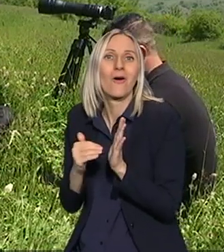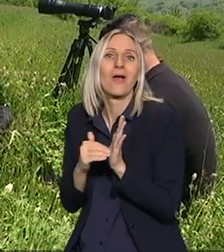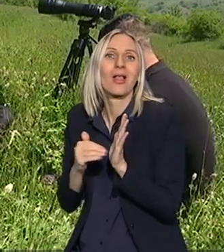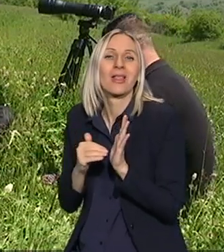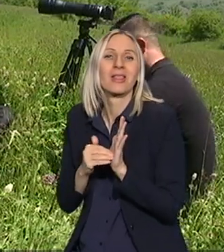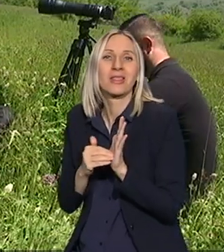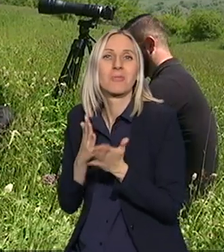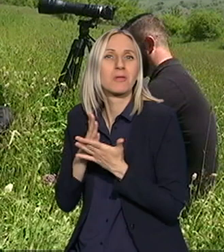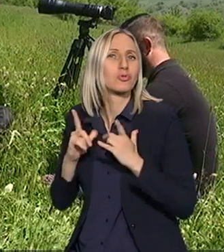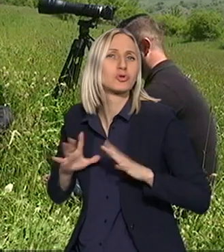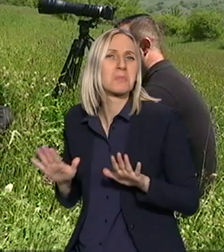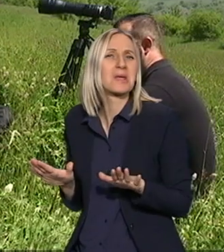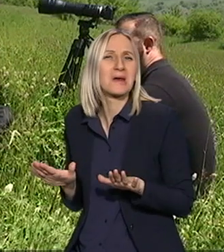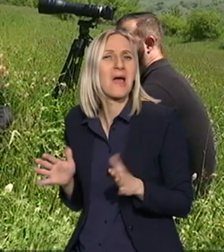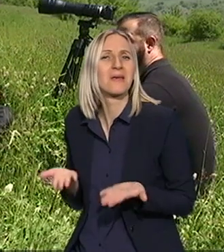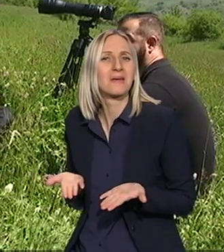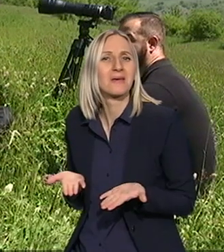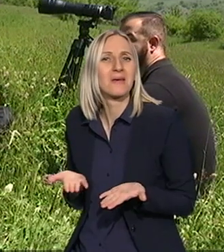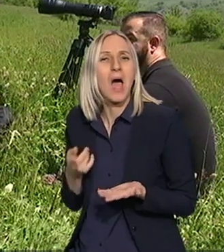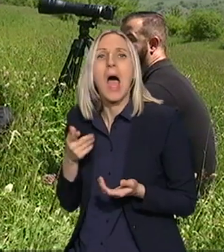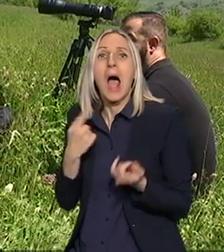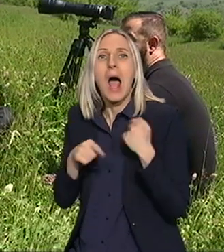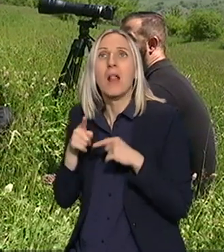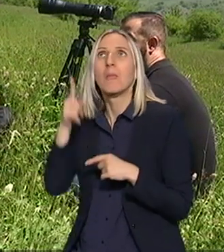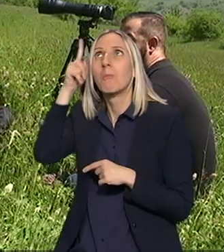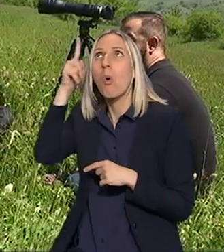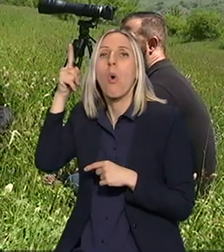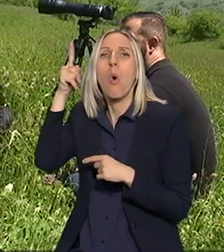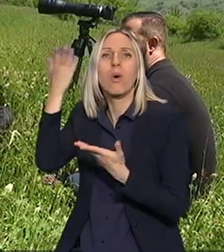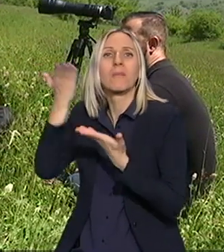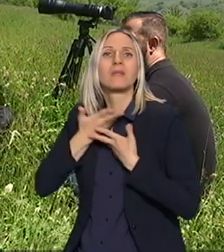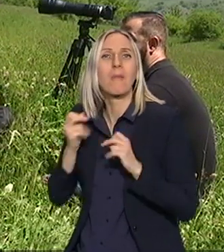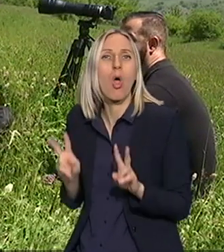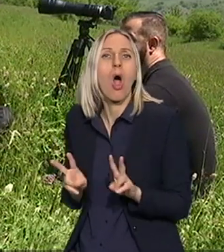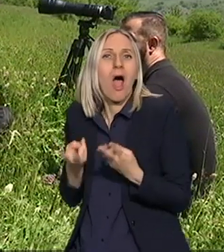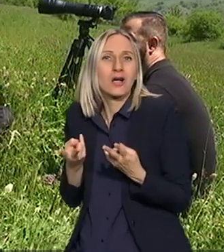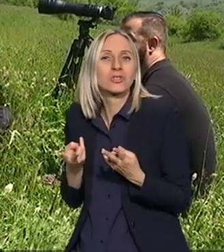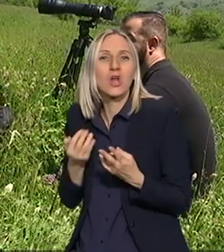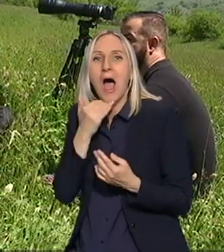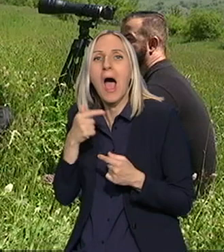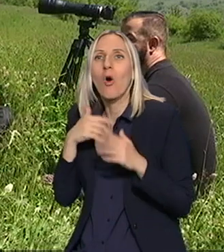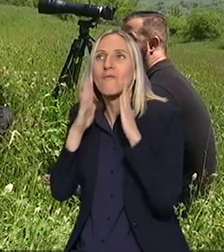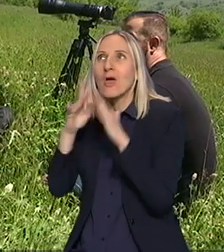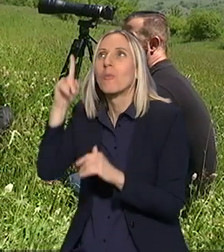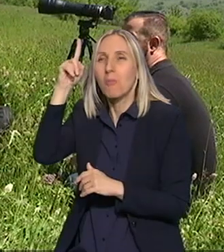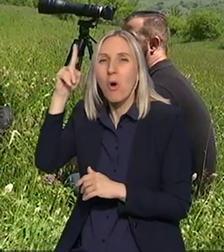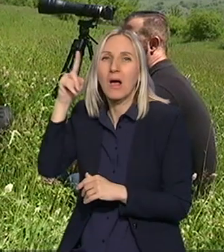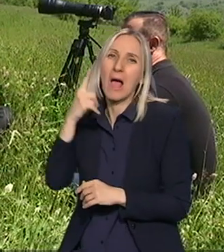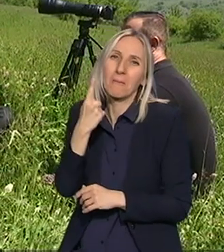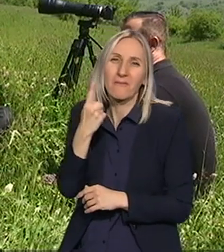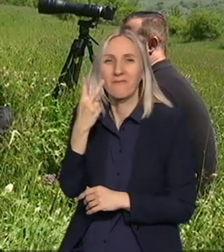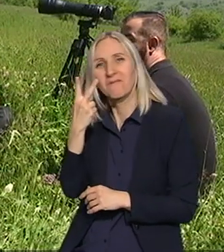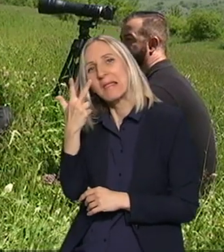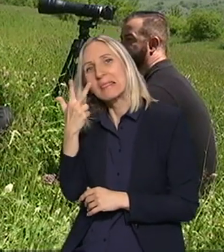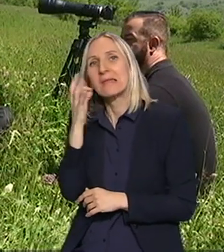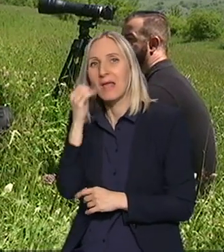budeš miran. Ali to ti olakšava Bog. To je lakše. Dva, tri prvi dana su